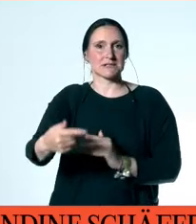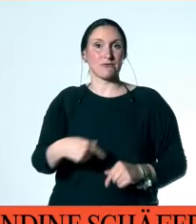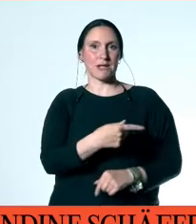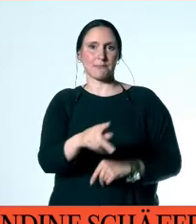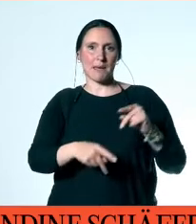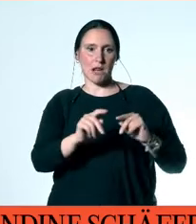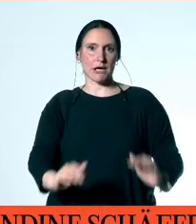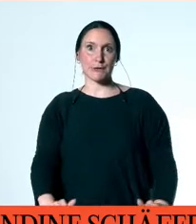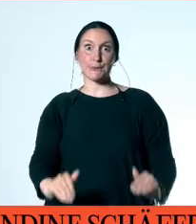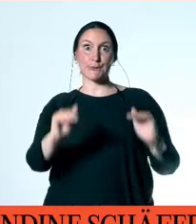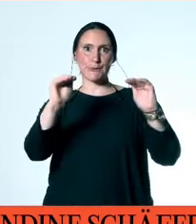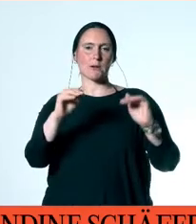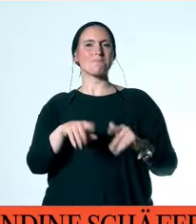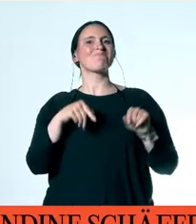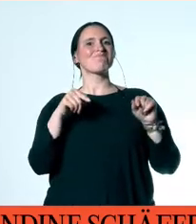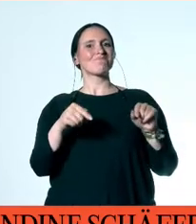Also wie gesagt, es ist ein Prozess.